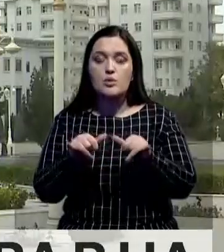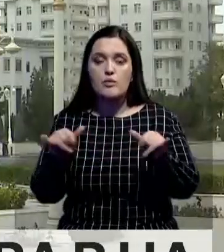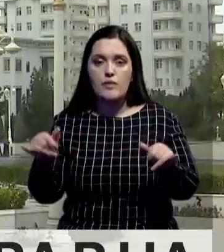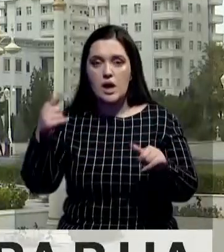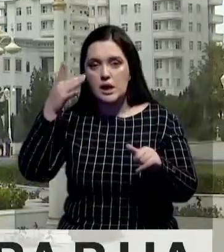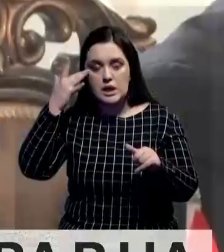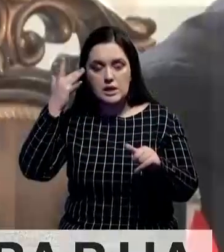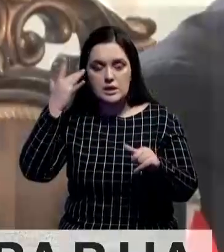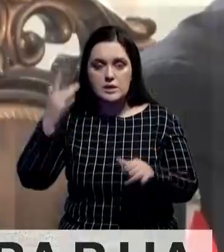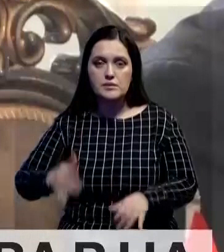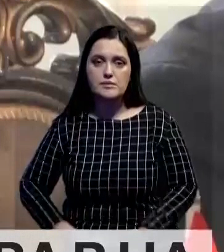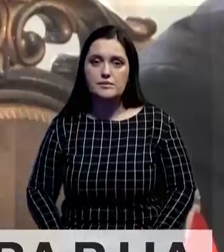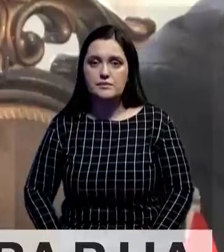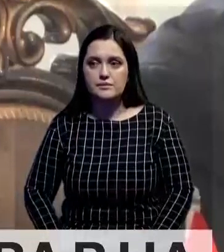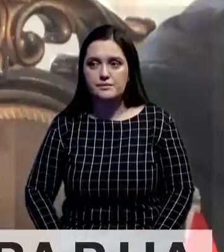с Кыргызстаном.